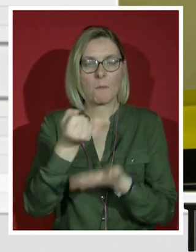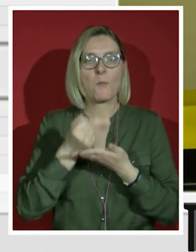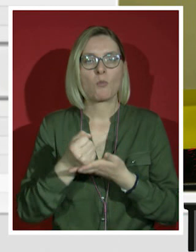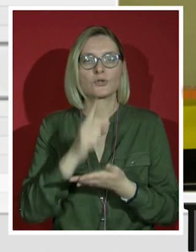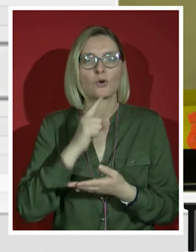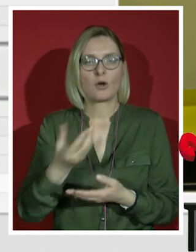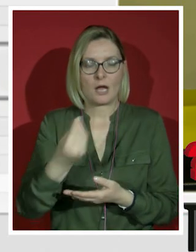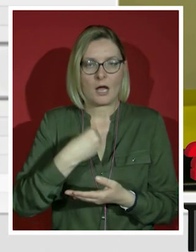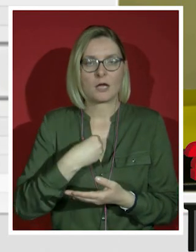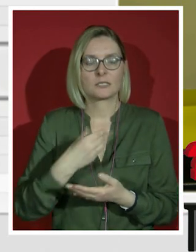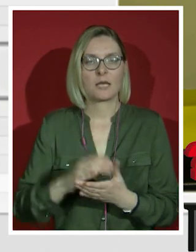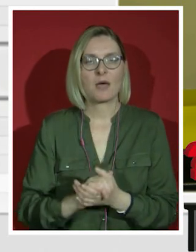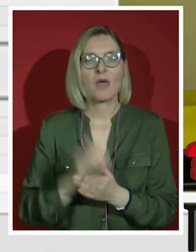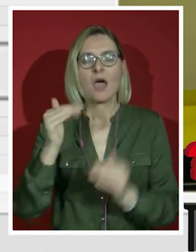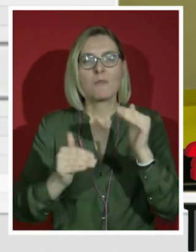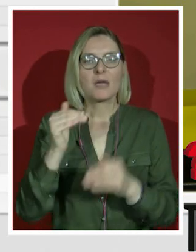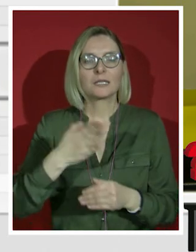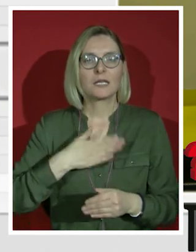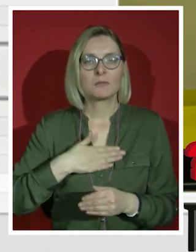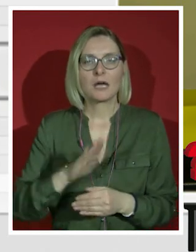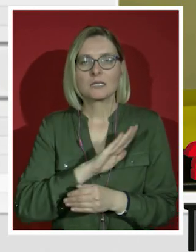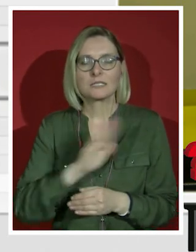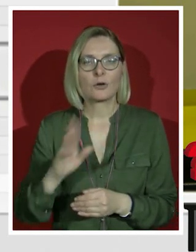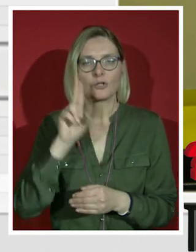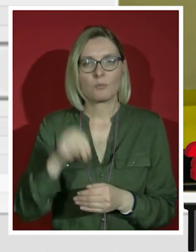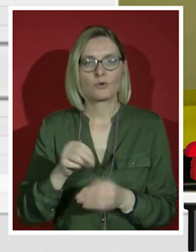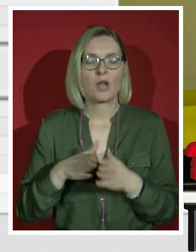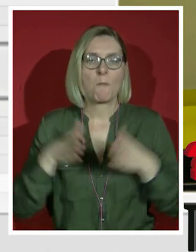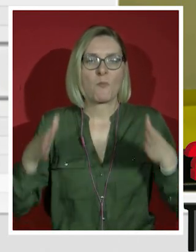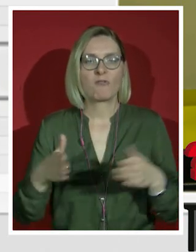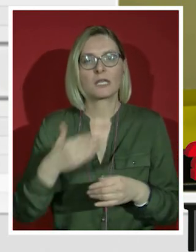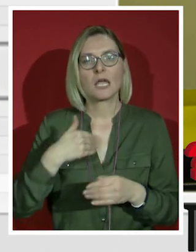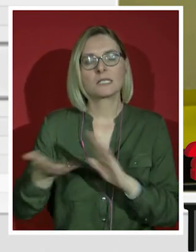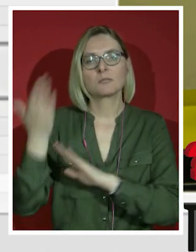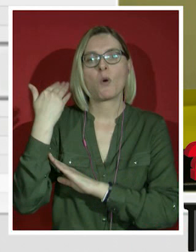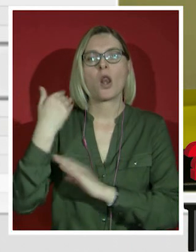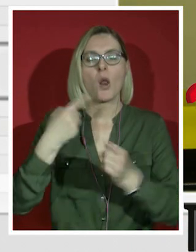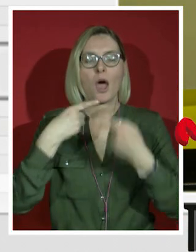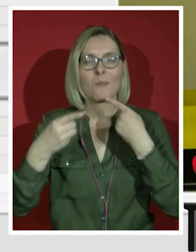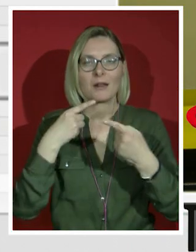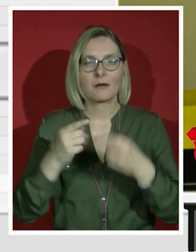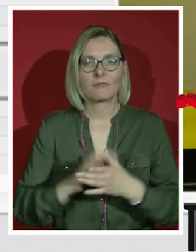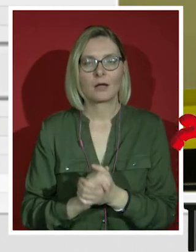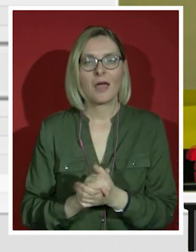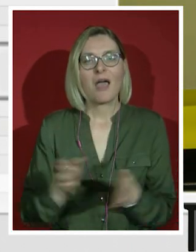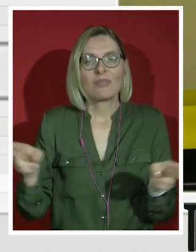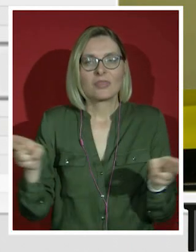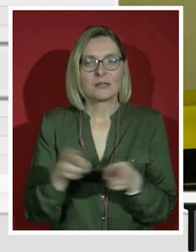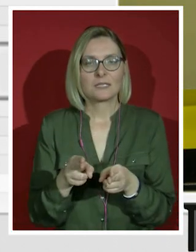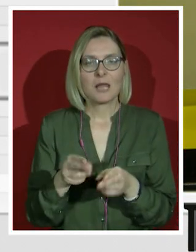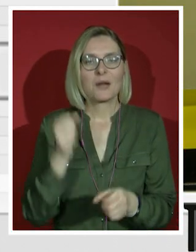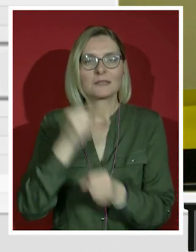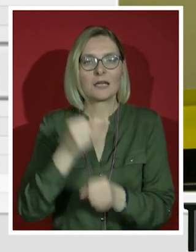Така. Мерки има, меѓутоа секогаш може повеќе. Јас во неколку наврати апелирав да се намали ДДВ-то